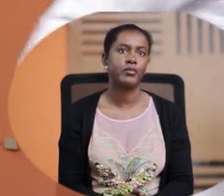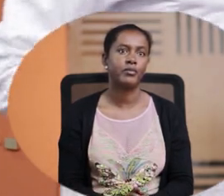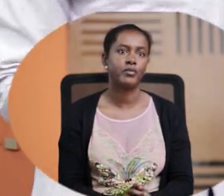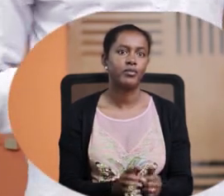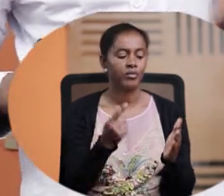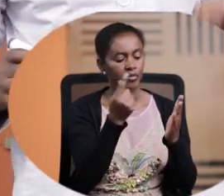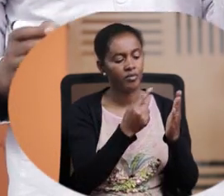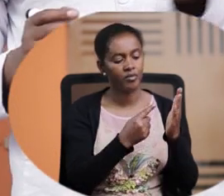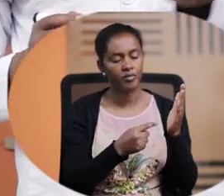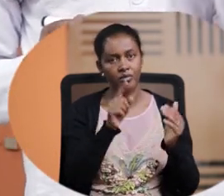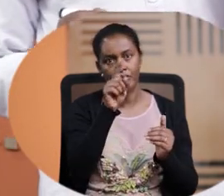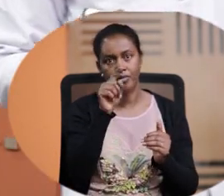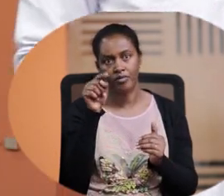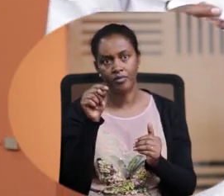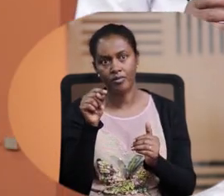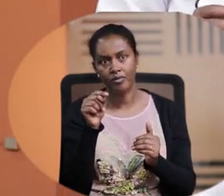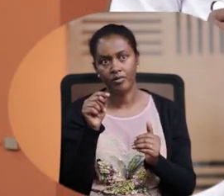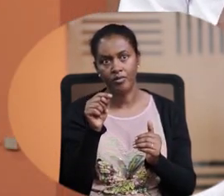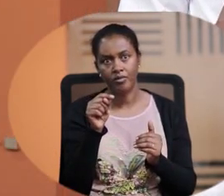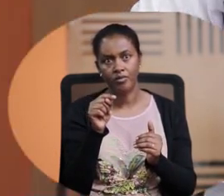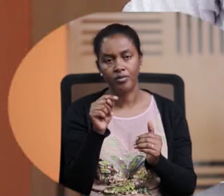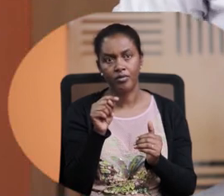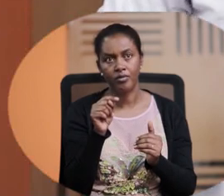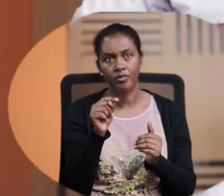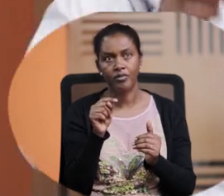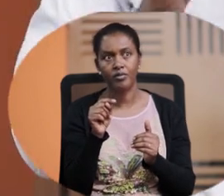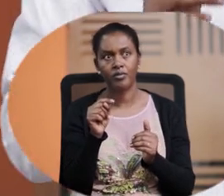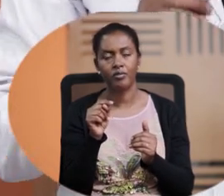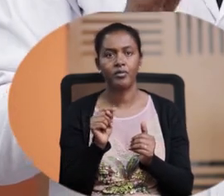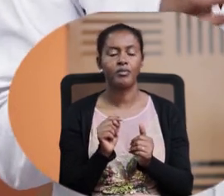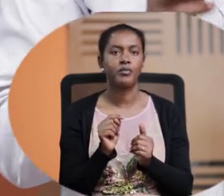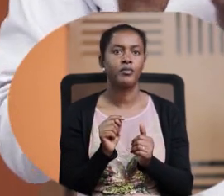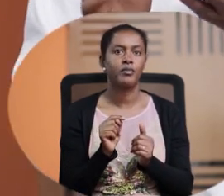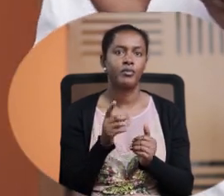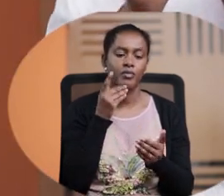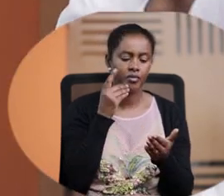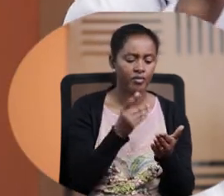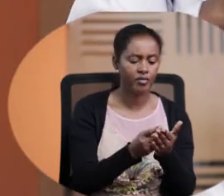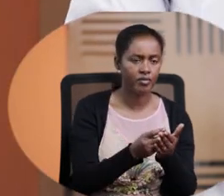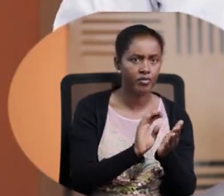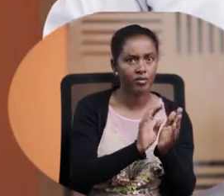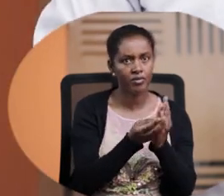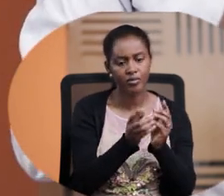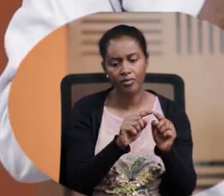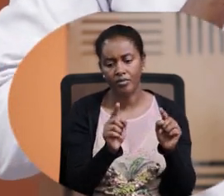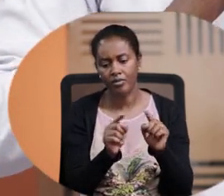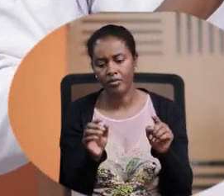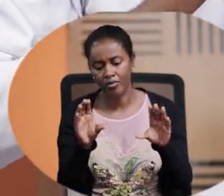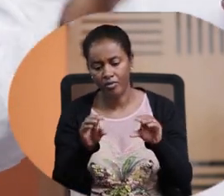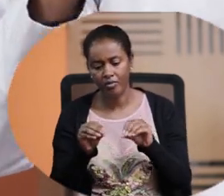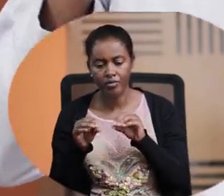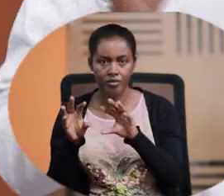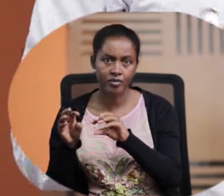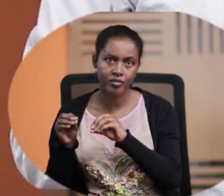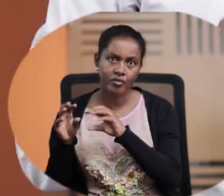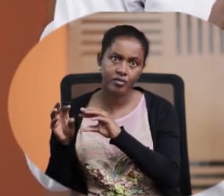grafin sarara gosota grafi kesa sa tokko da gosota grafi kesa tokko ta e data bifa garagaratin funaname bifa ittifufin